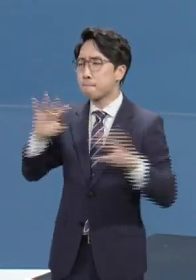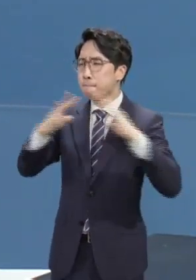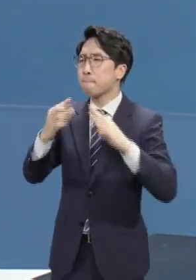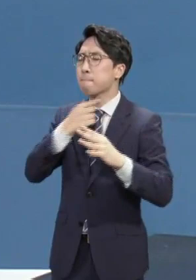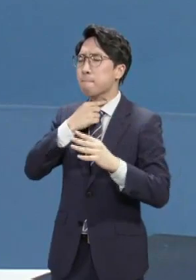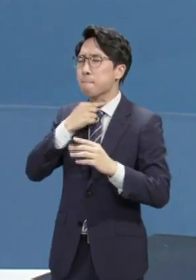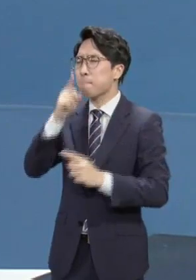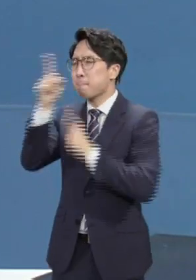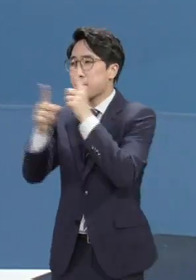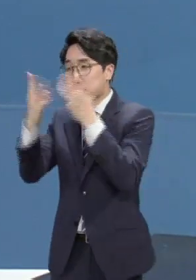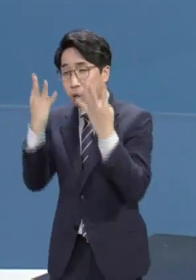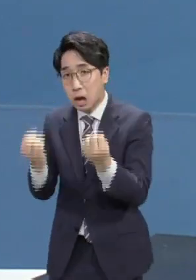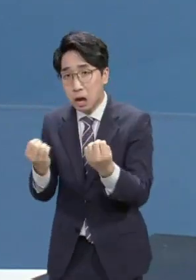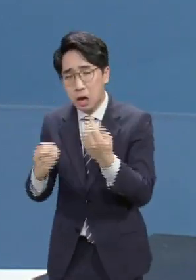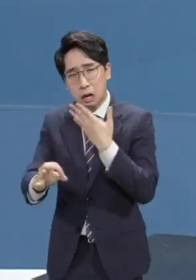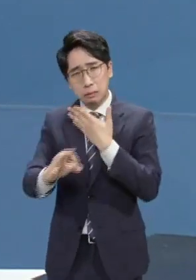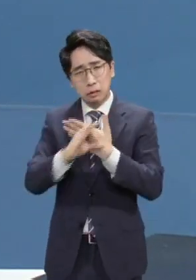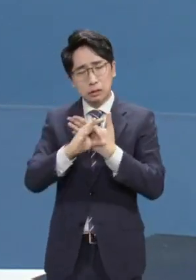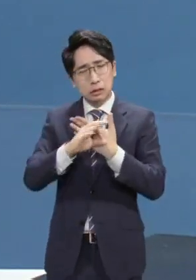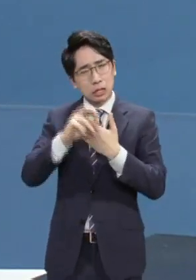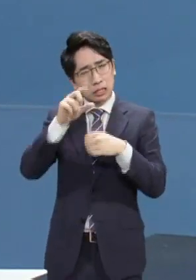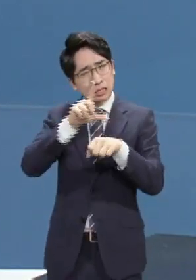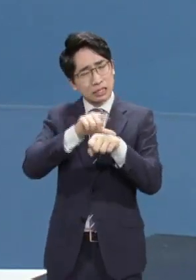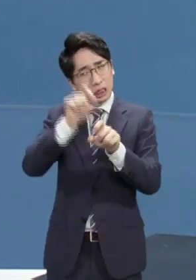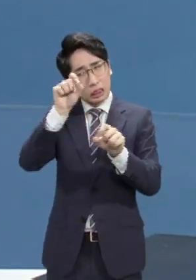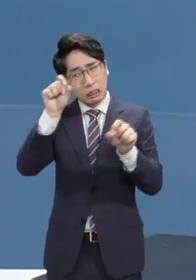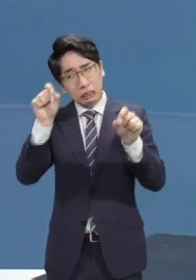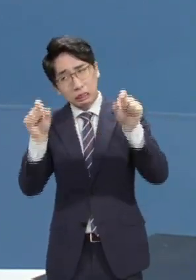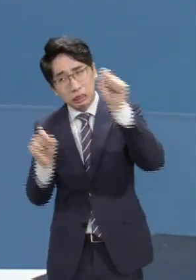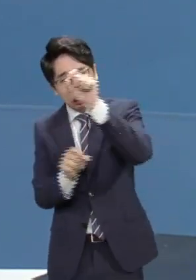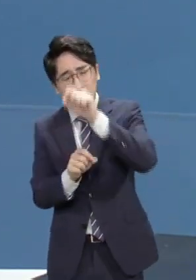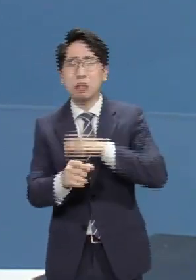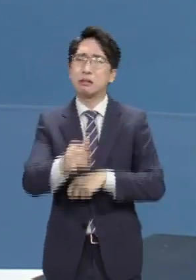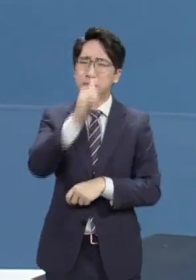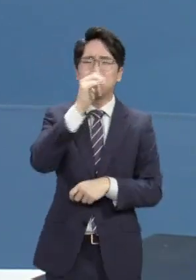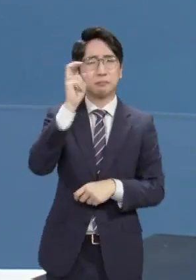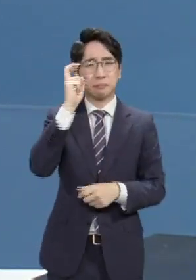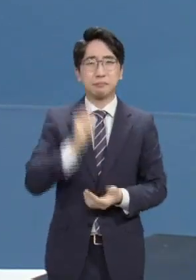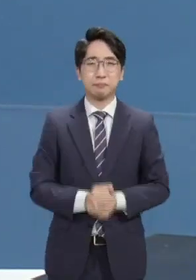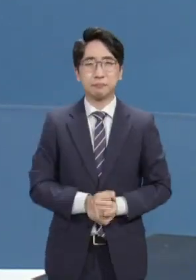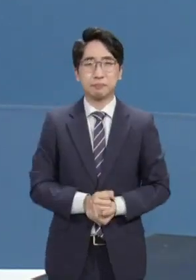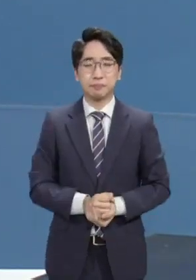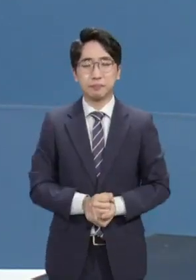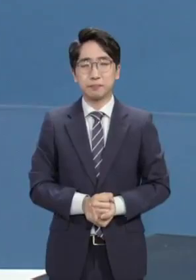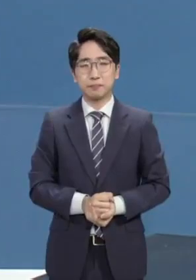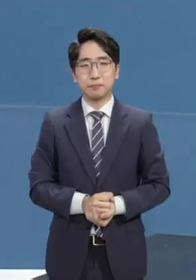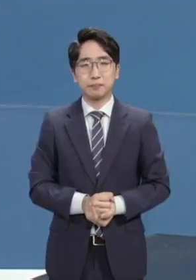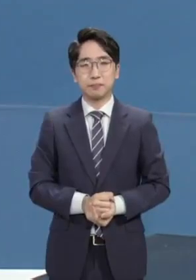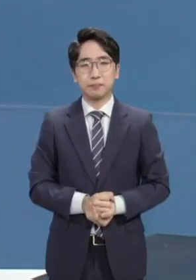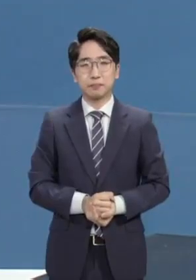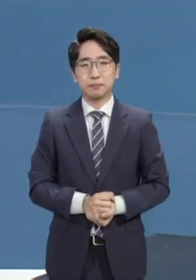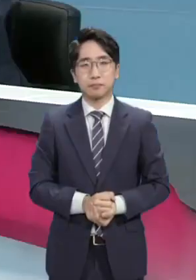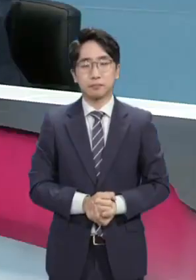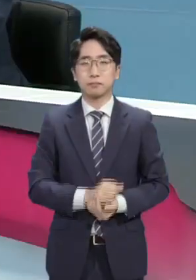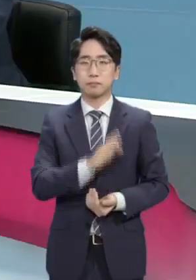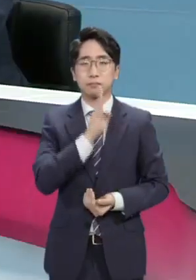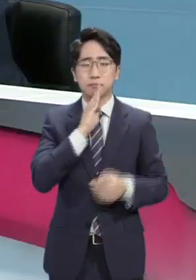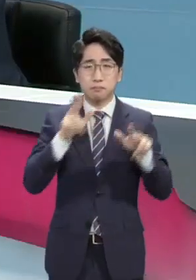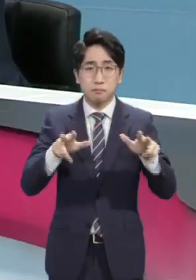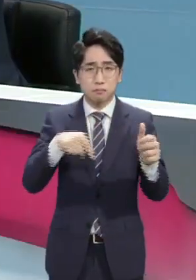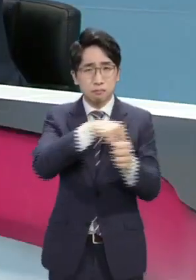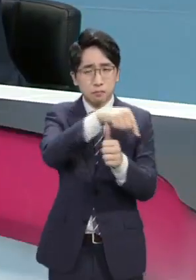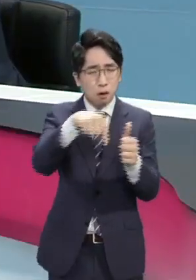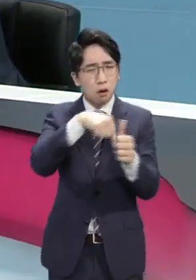때처럼 솔 씨가 최종 부지를 선정하는 데 다소 좀 애를 먹을 수도 있을 것 같습니다 여러가지 뭐 이제 변수가 있는데